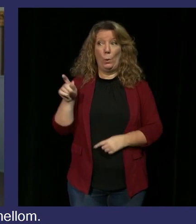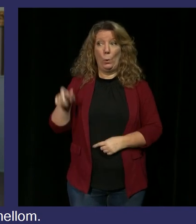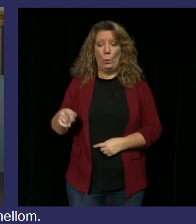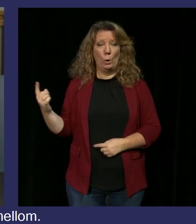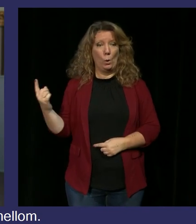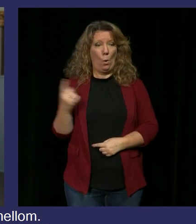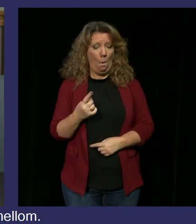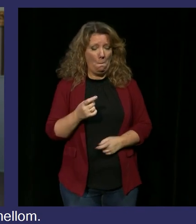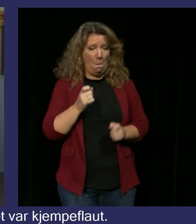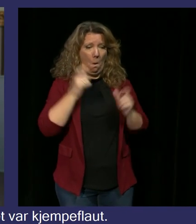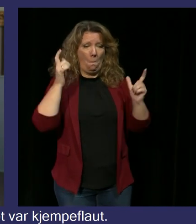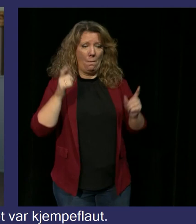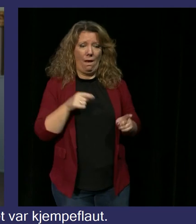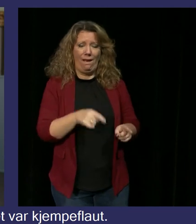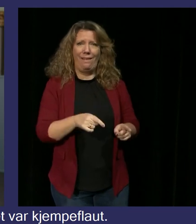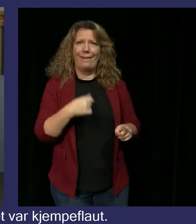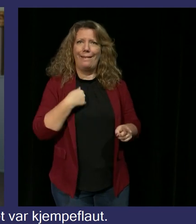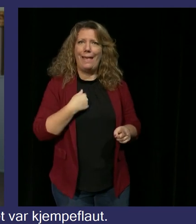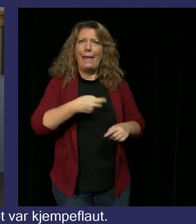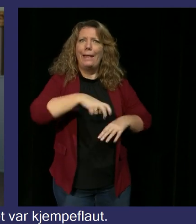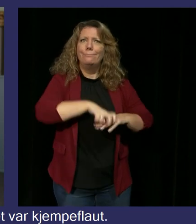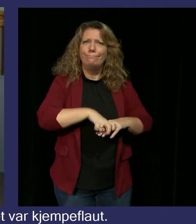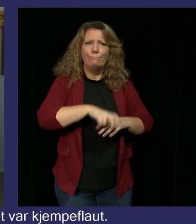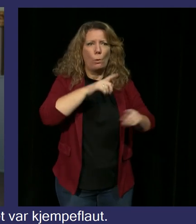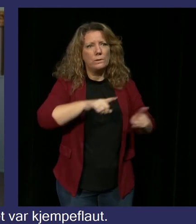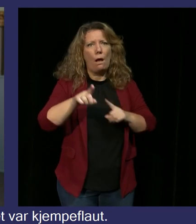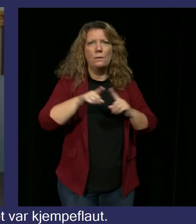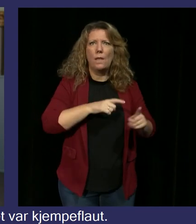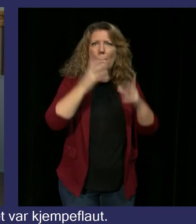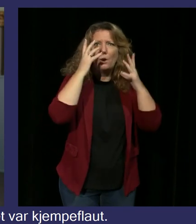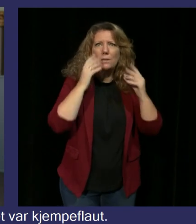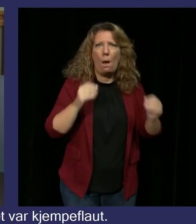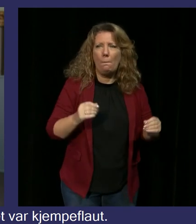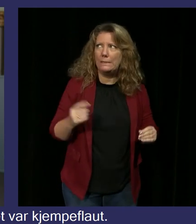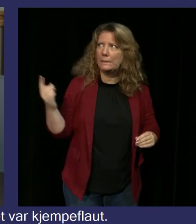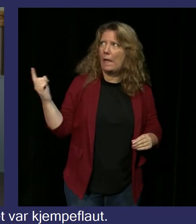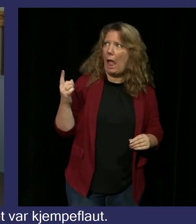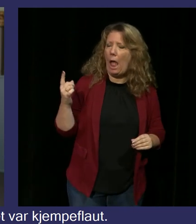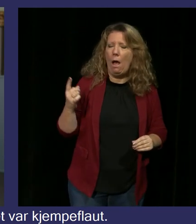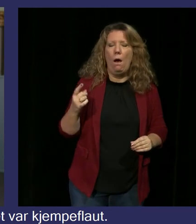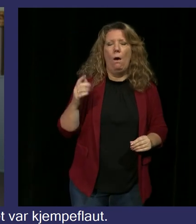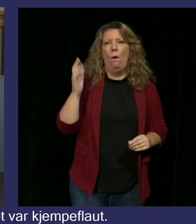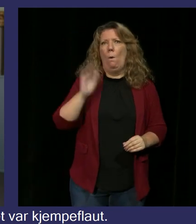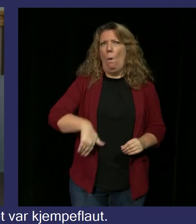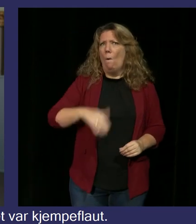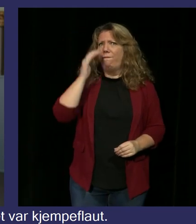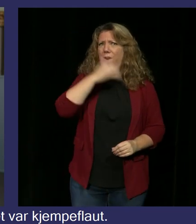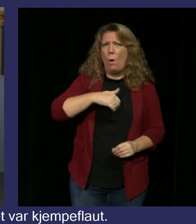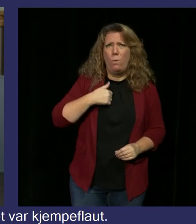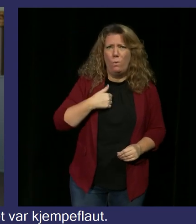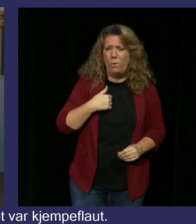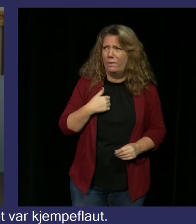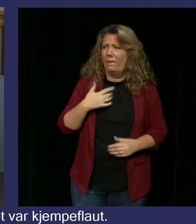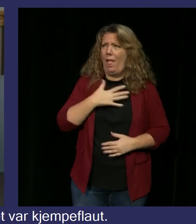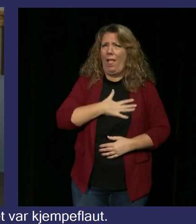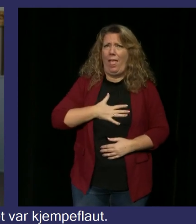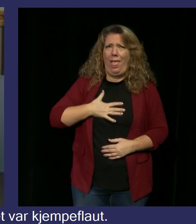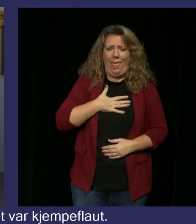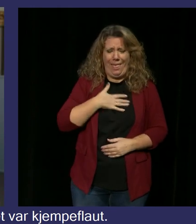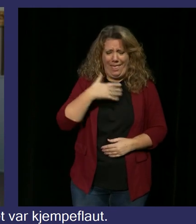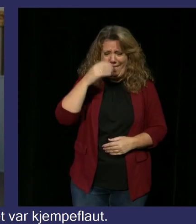i å synge på samisk. Og jeg syntes det var skrekkelig flaut. Det var kjempeflaut. Jeg følte meg så dum og